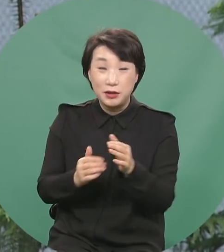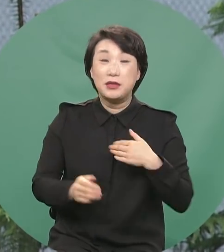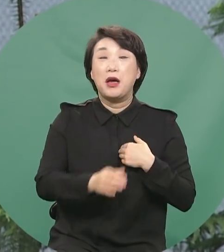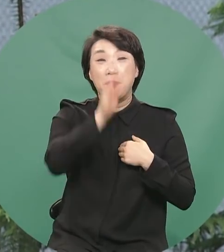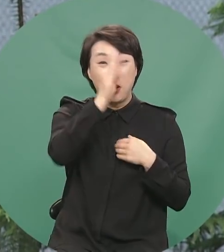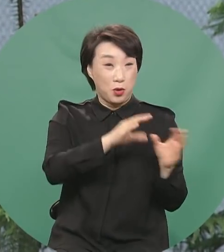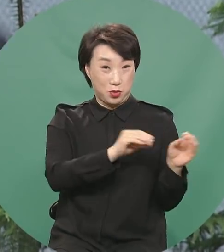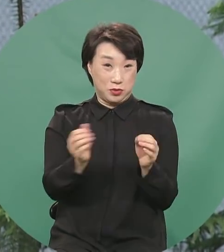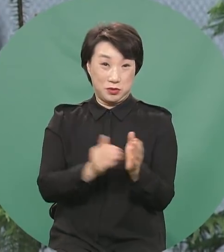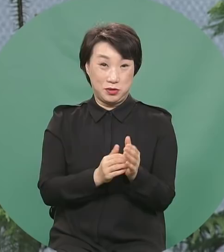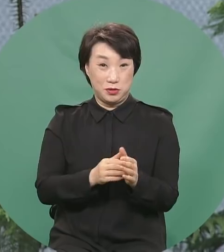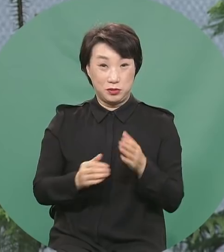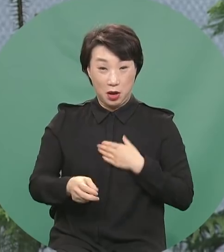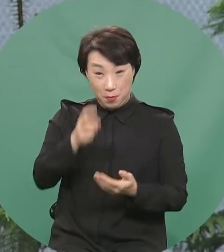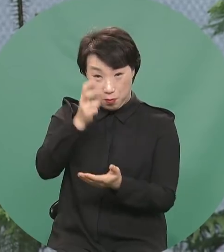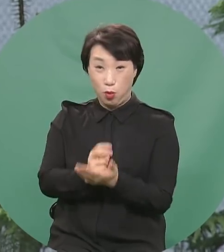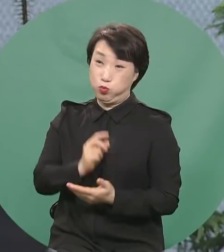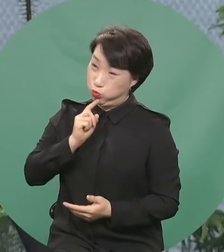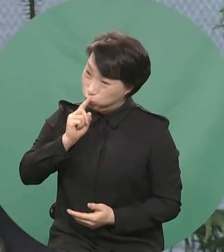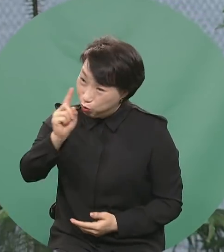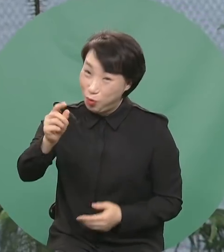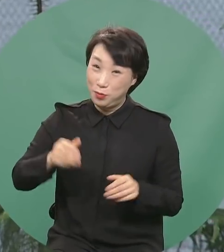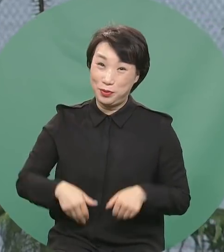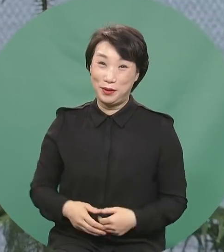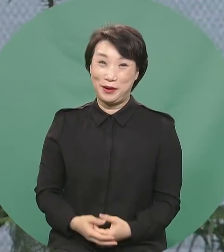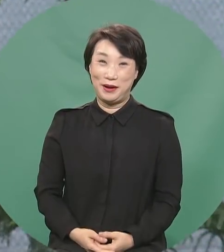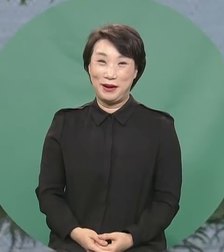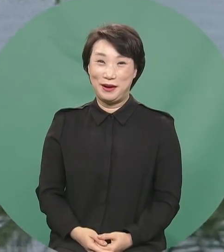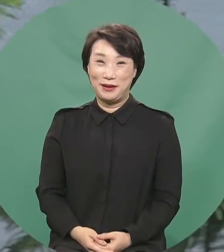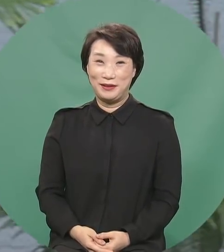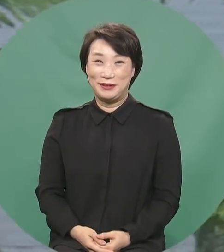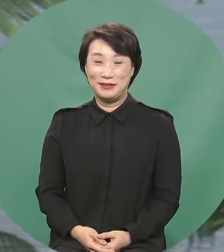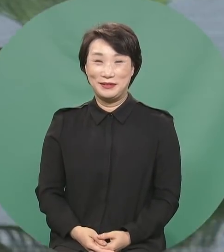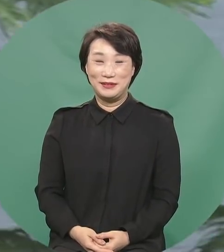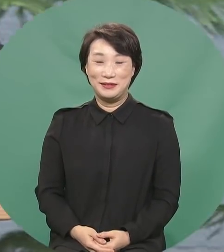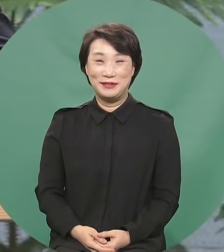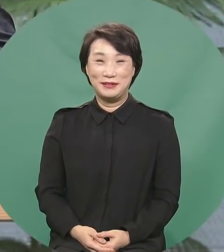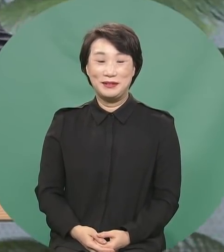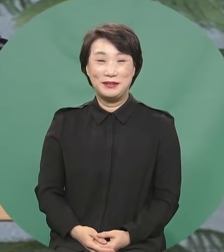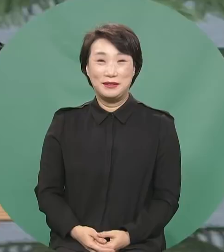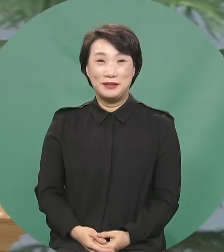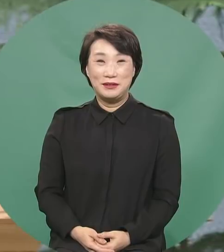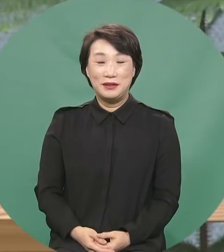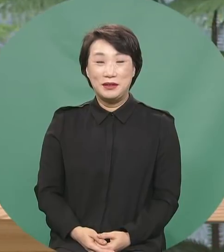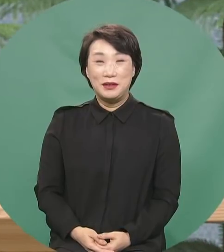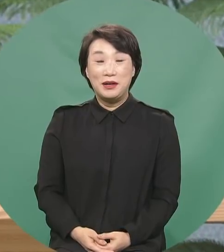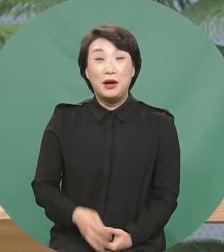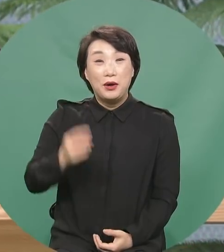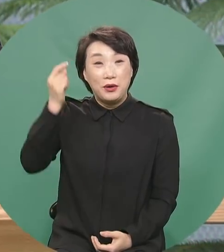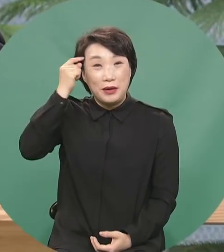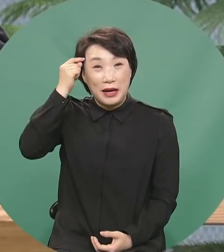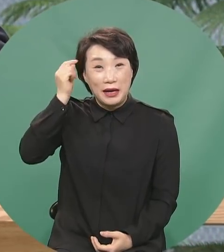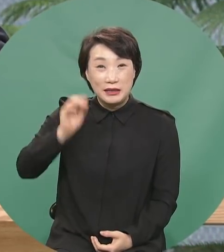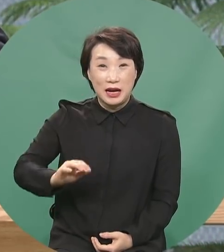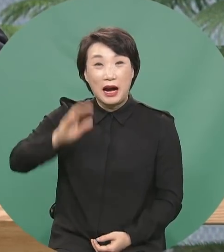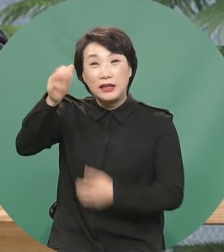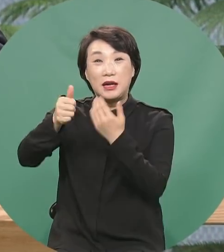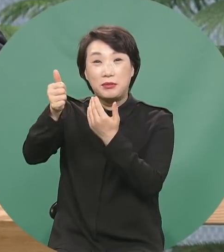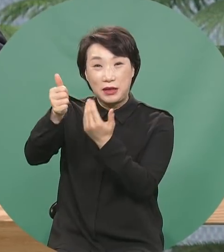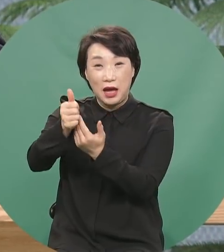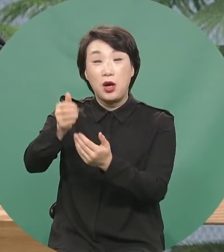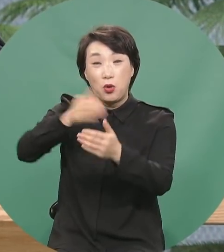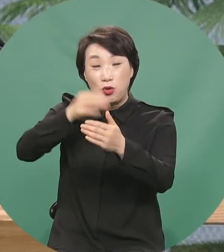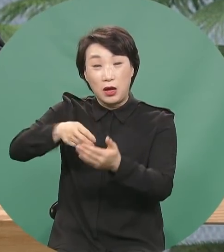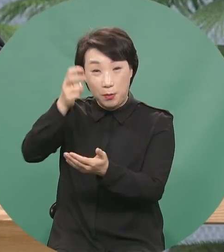치료받았다고 법적으로 주장하라 이 말이에요. 주장하라 이 말이에요. 왜 하나님 앞에 공의의 법적